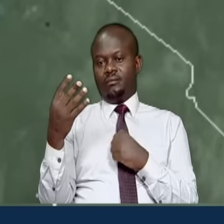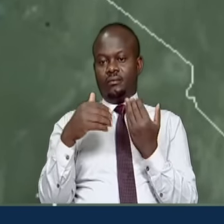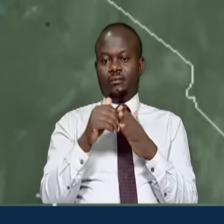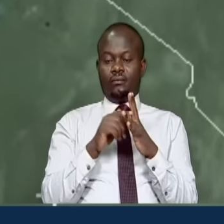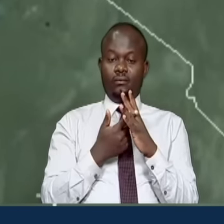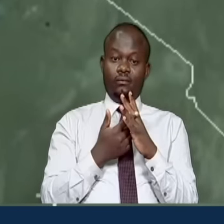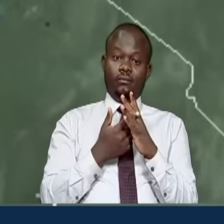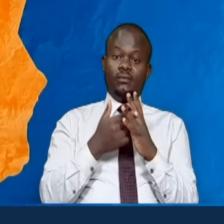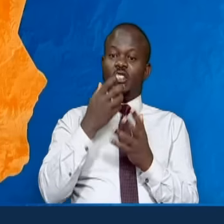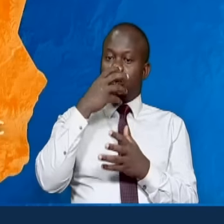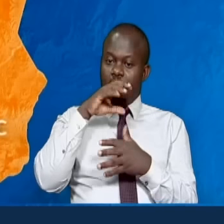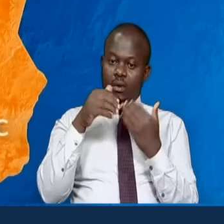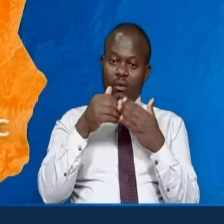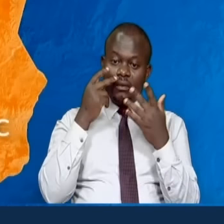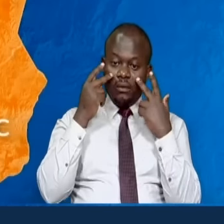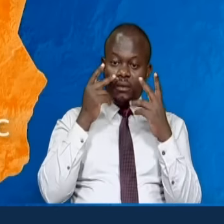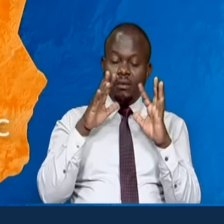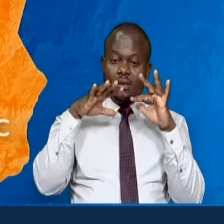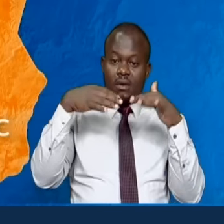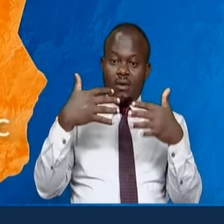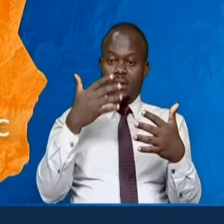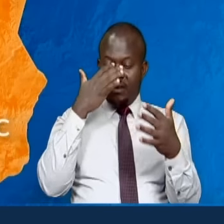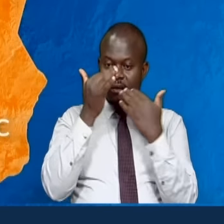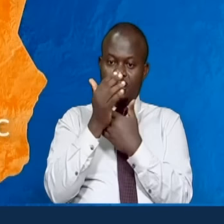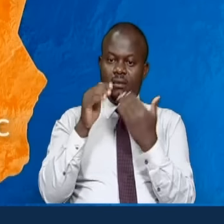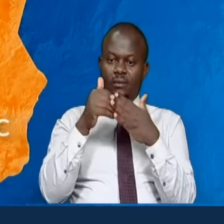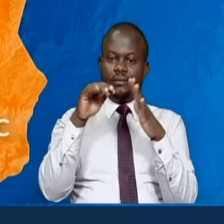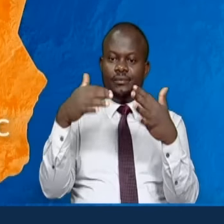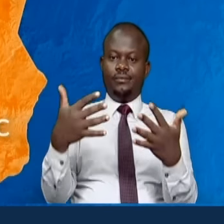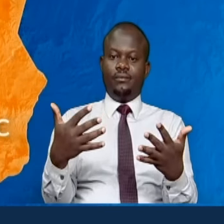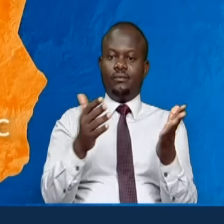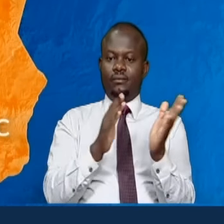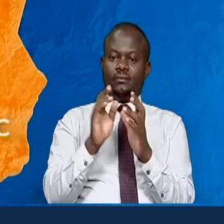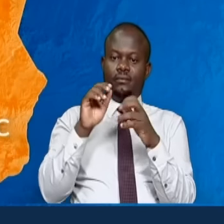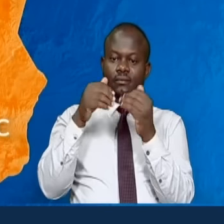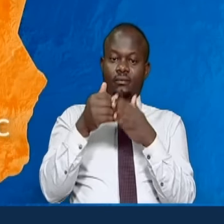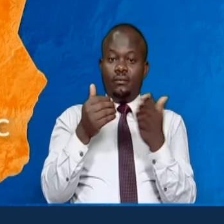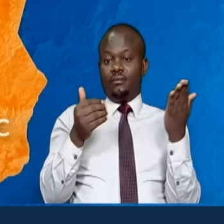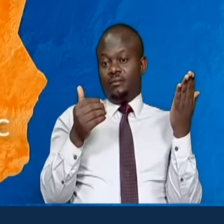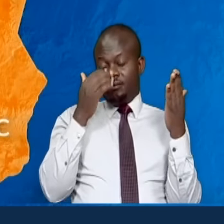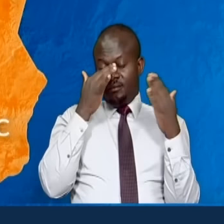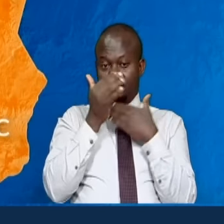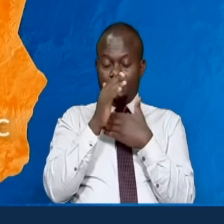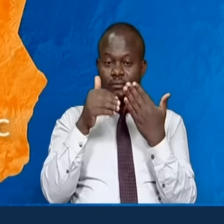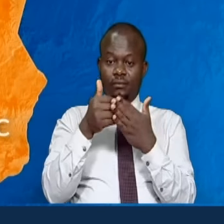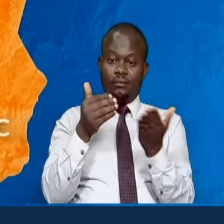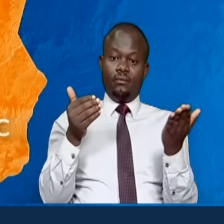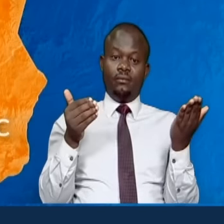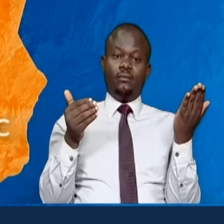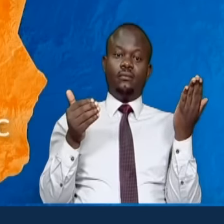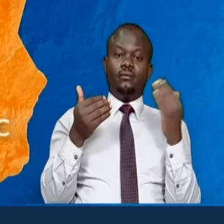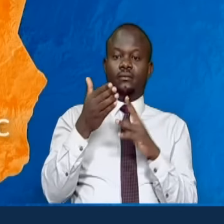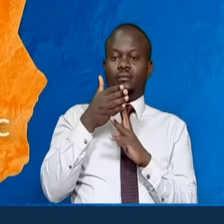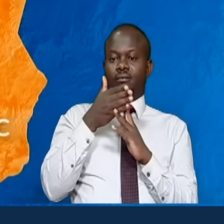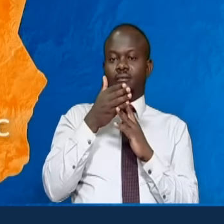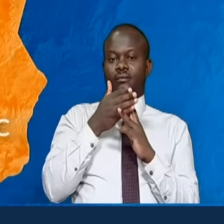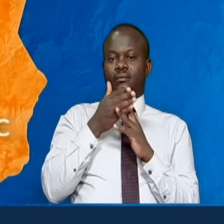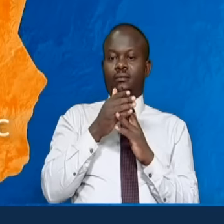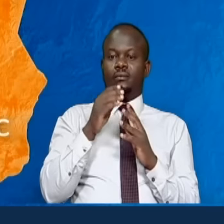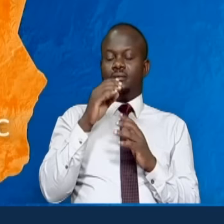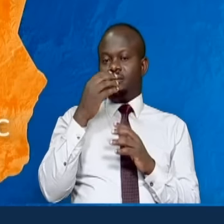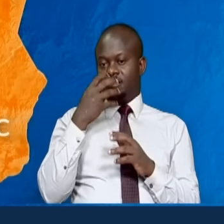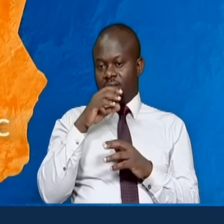bipimo by'ubushyuhe turebe uko ku masaha y'itondo biriwe byifashe. Turateganya ko mu masaha y'itondo igipimo cy'ubushyuhe kiriwe kiri hagati ya degrees